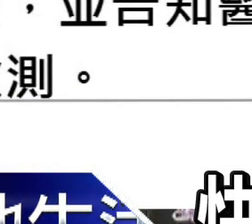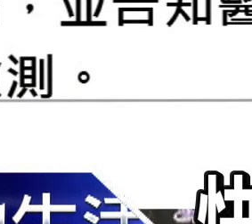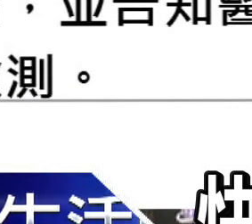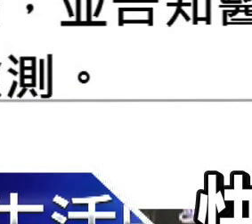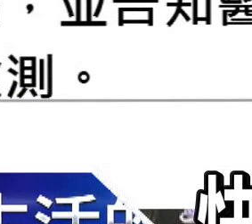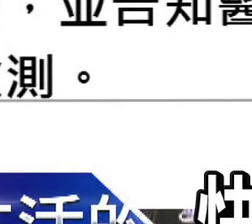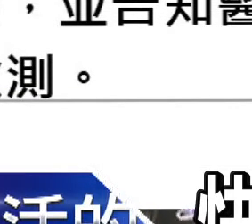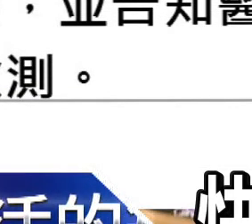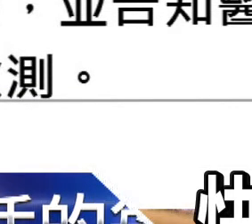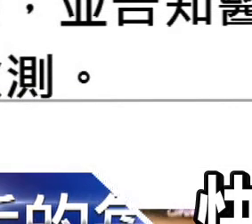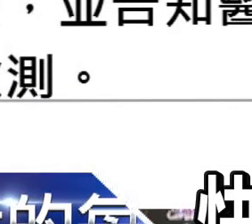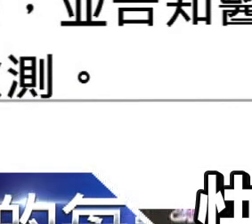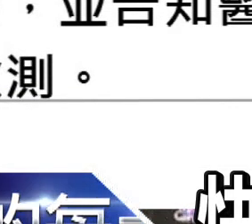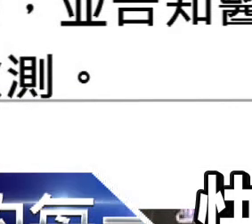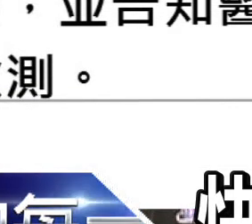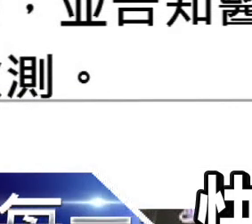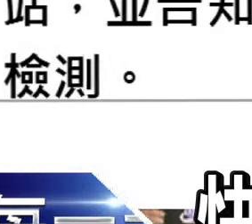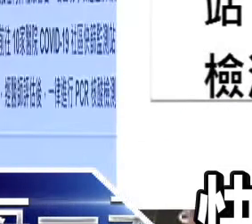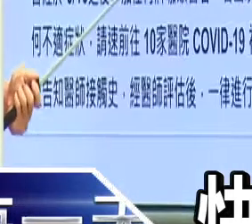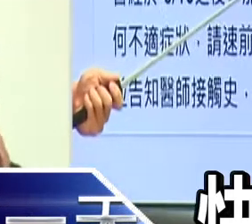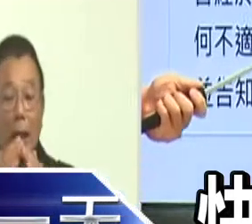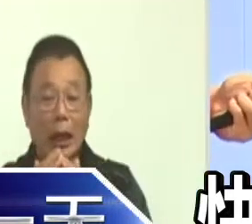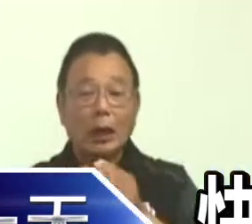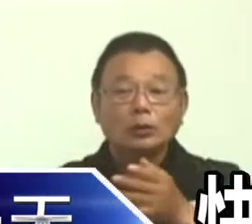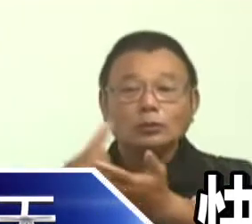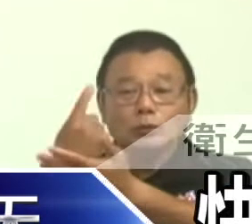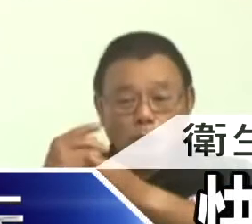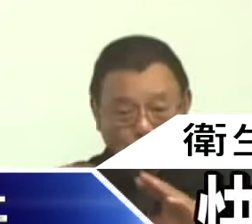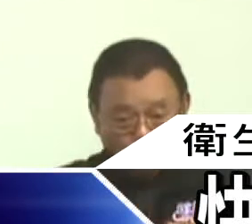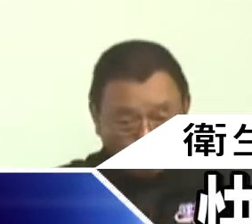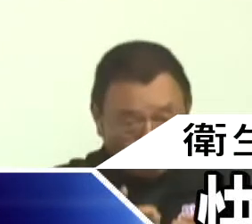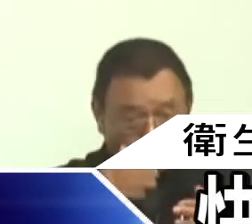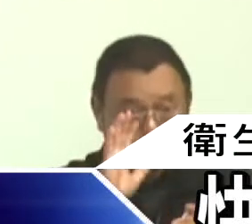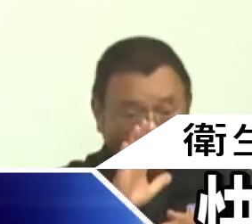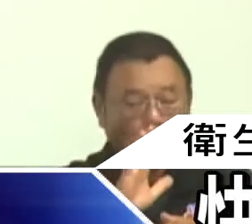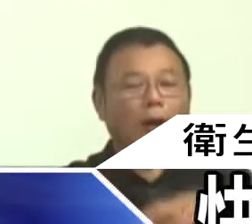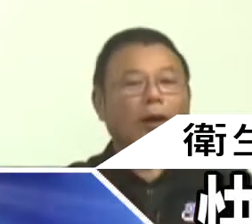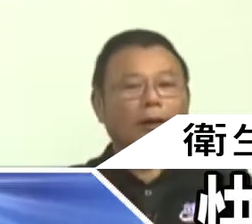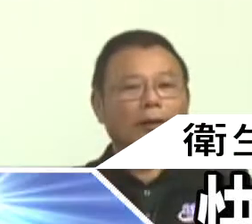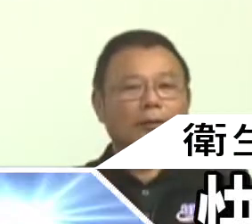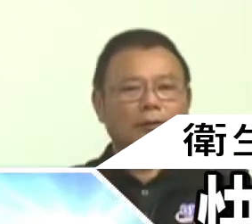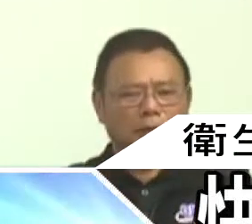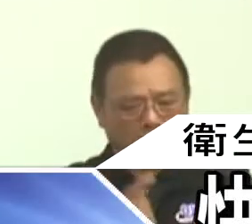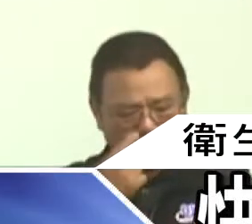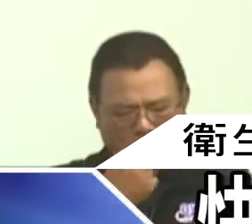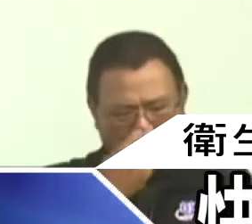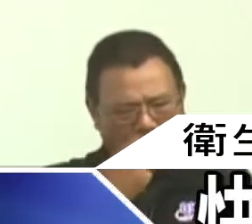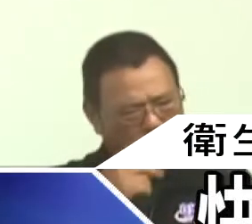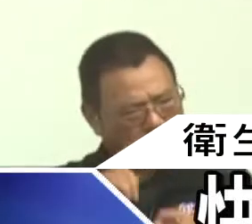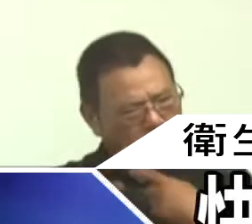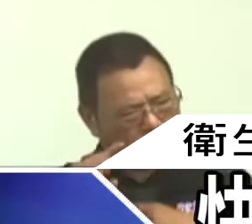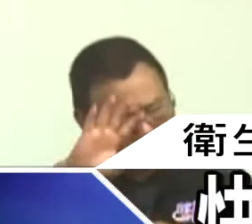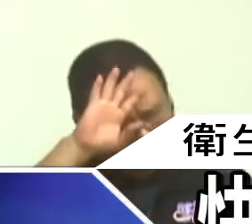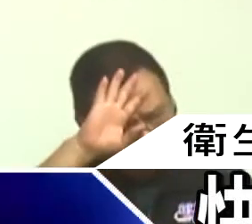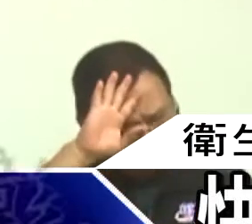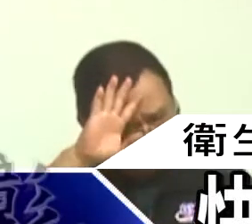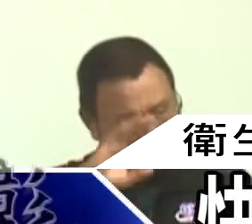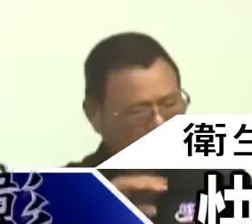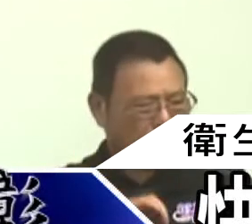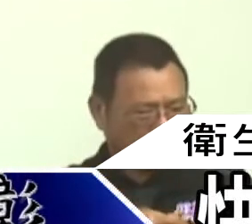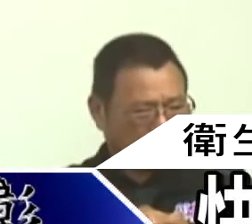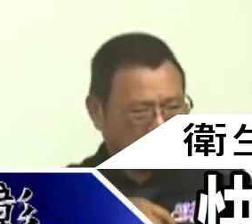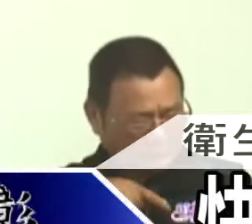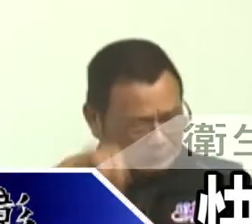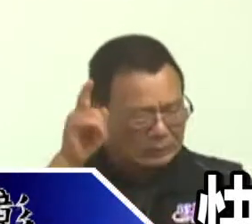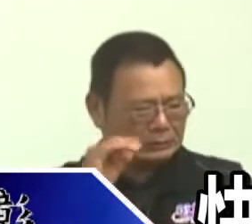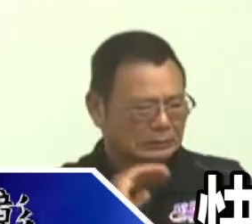加任何排咖的聚会，或是你的家人有参加任何排咖的聚会，出现呼吸道症状，请你务必到我